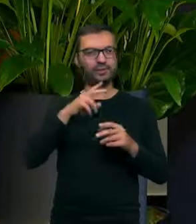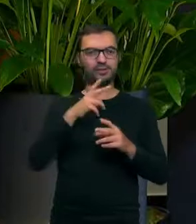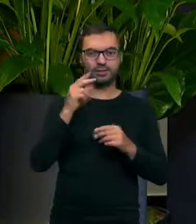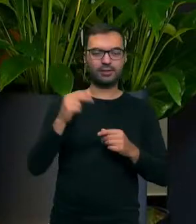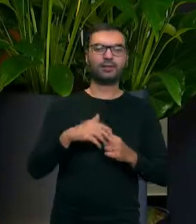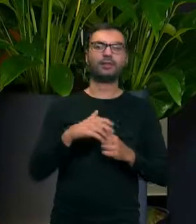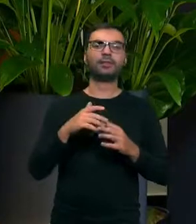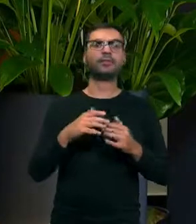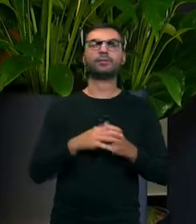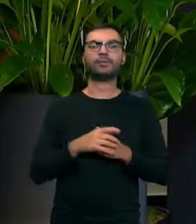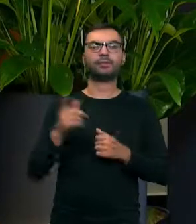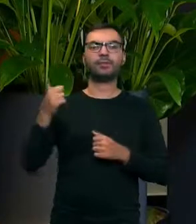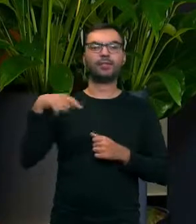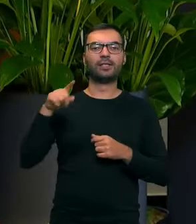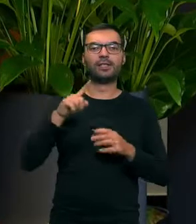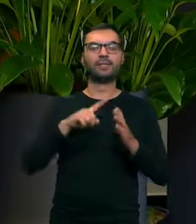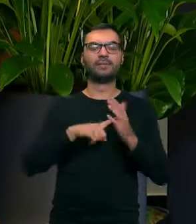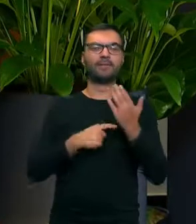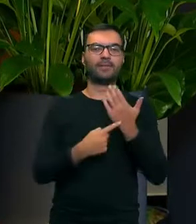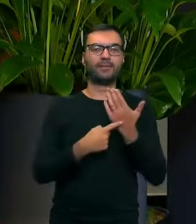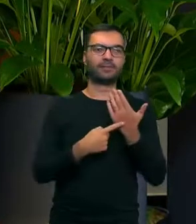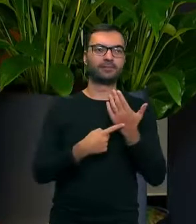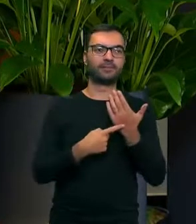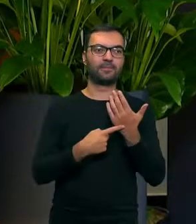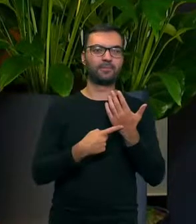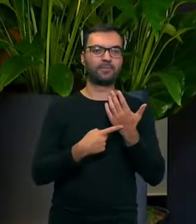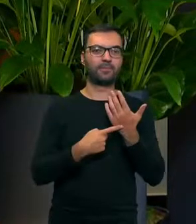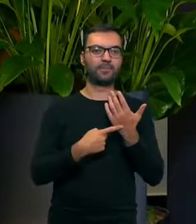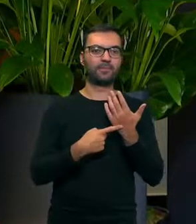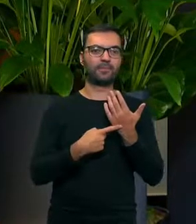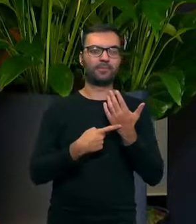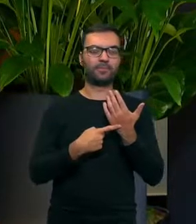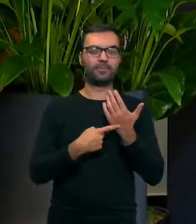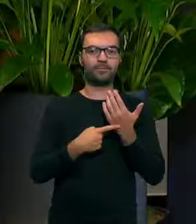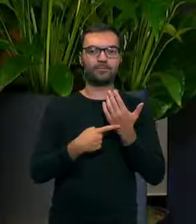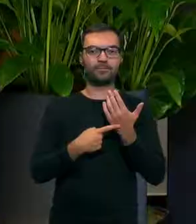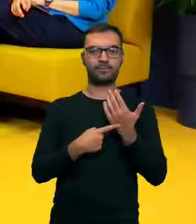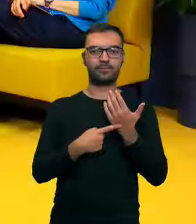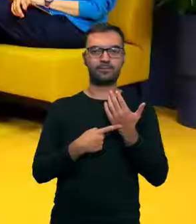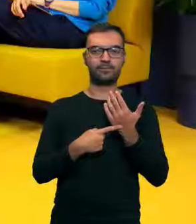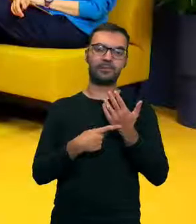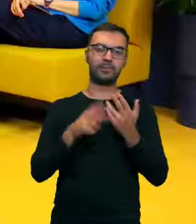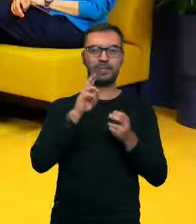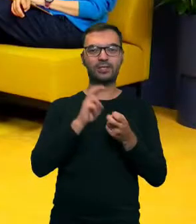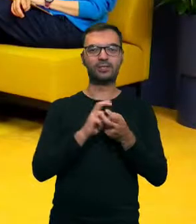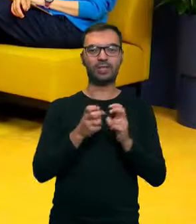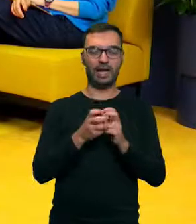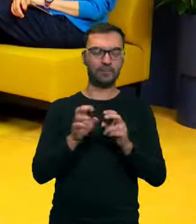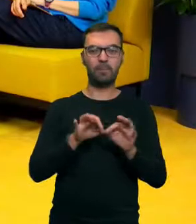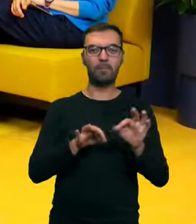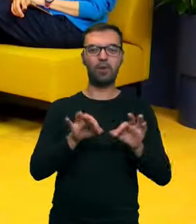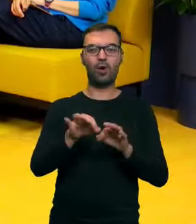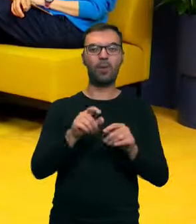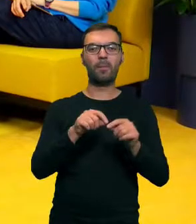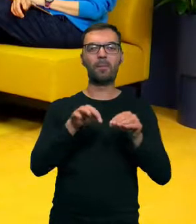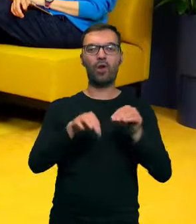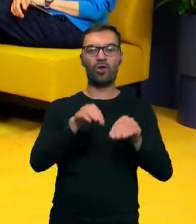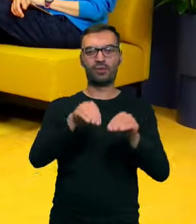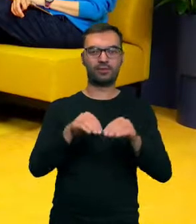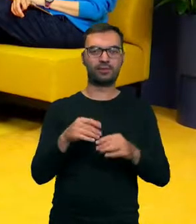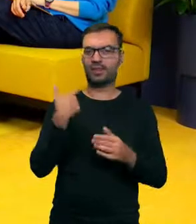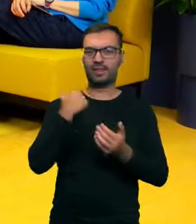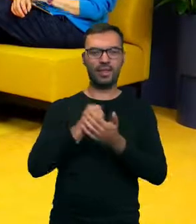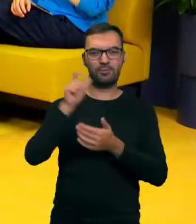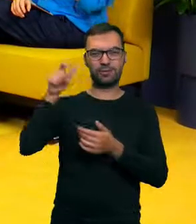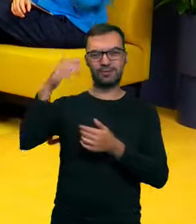nie, jest takie, że oni są symbolami jakichś takich właśnie pionków systemu i ja nie muszę wiedzieć, kto